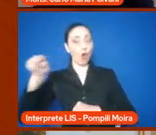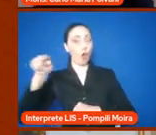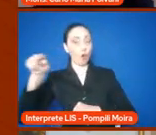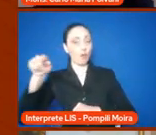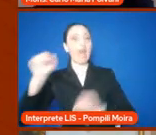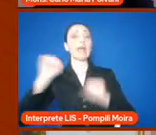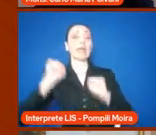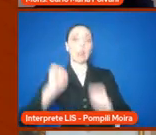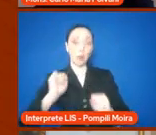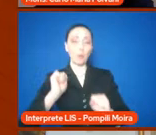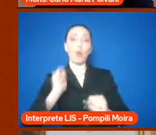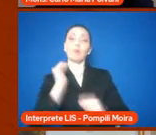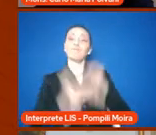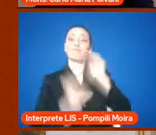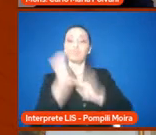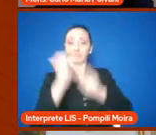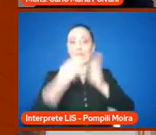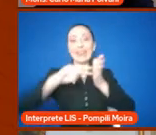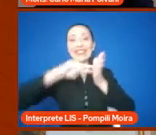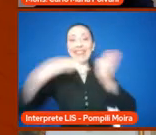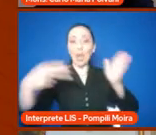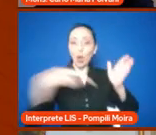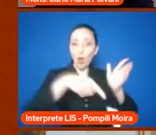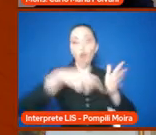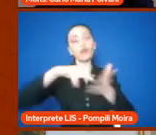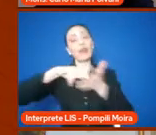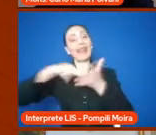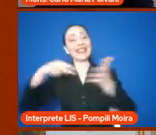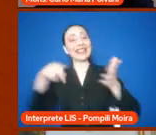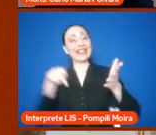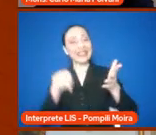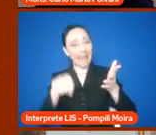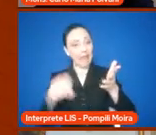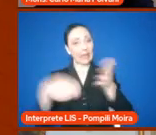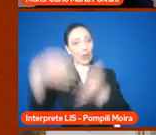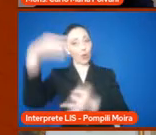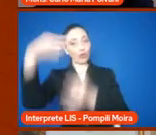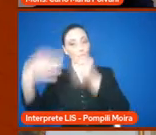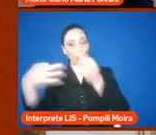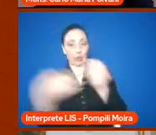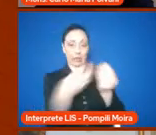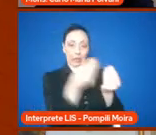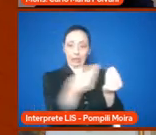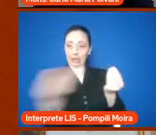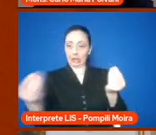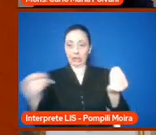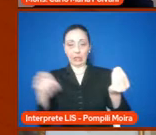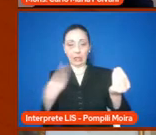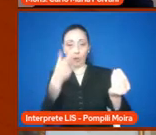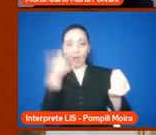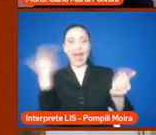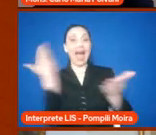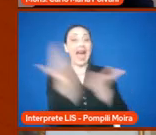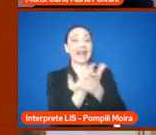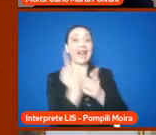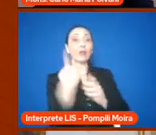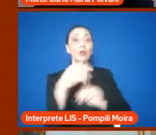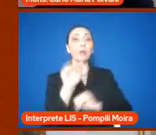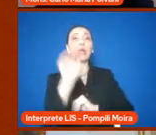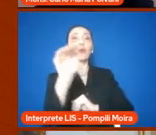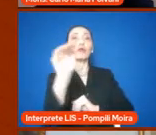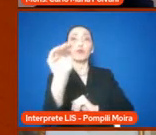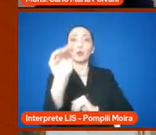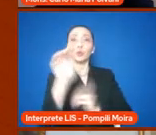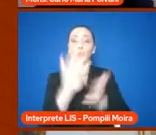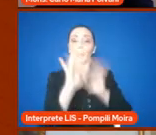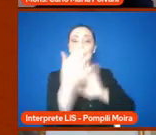infrastrutture tecnologiche, quelle infrastrutture tecniche, quelle infrastrutture giuridiche, perché si possa arrivare ad una sostenibilità, ma anche